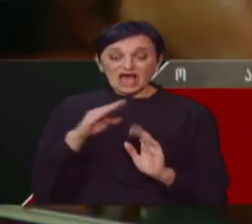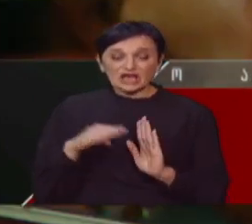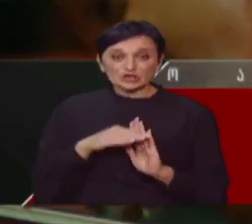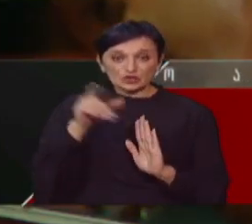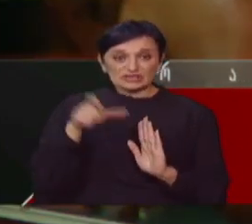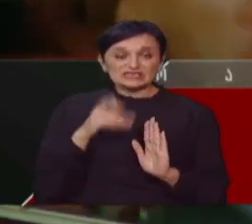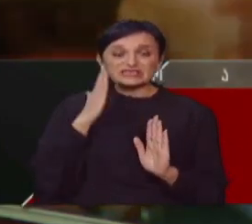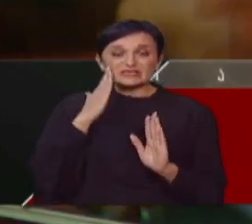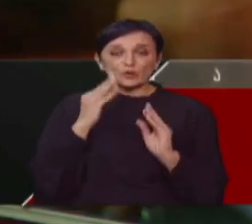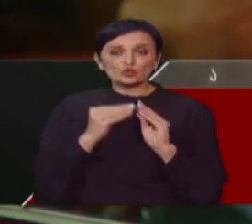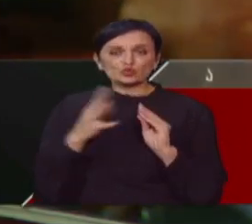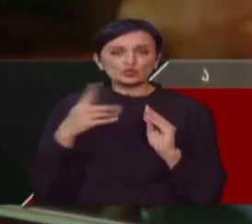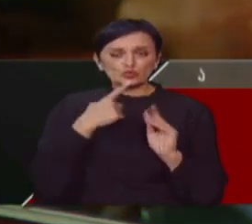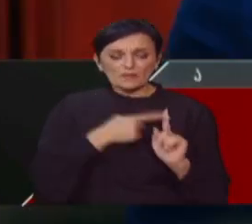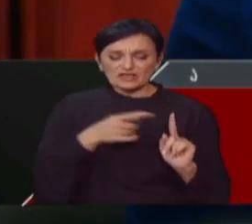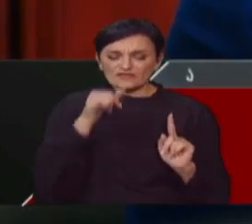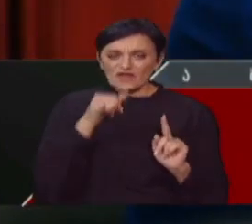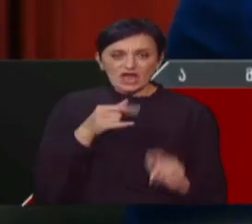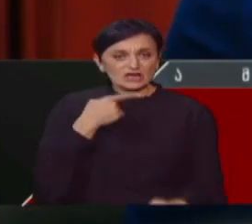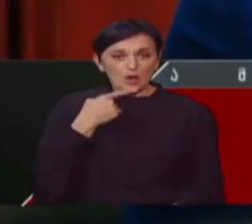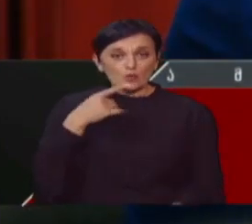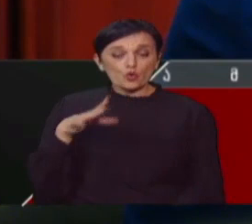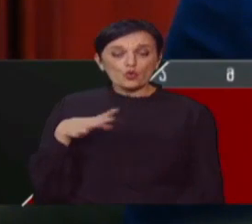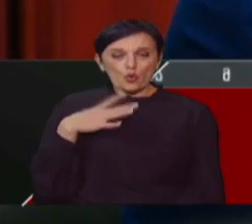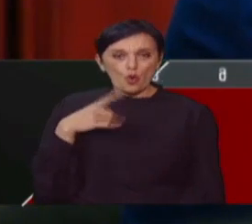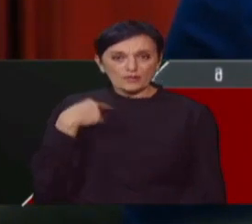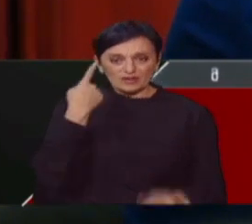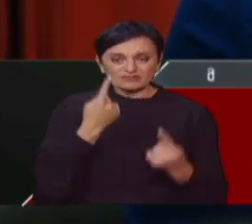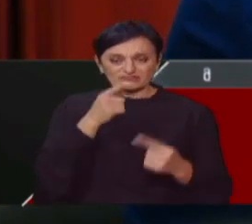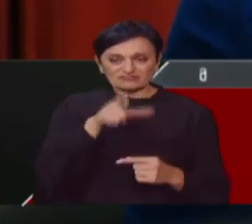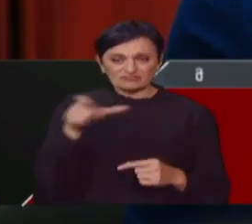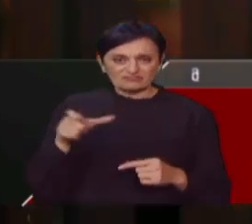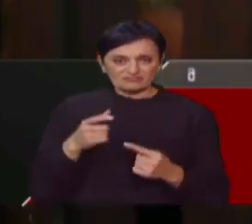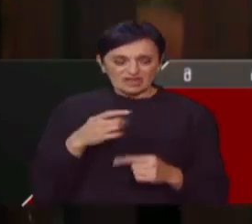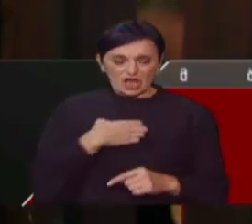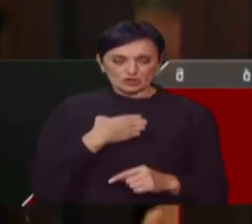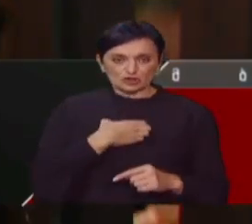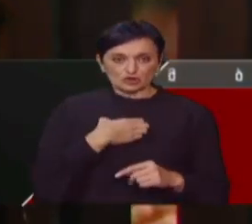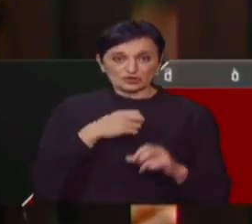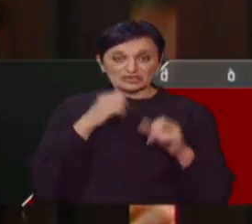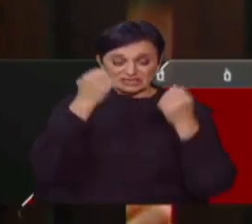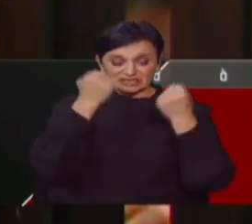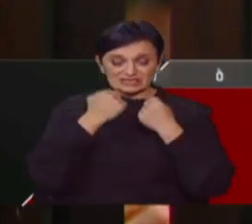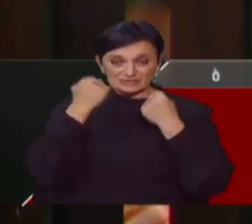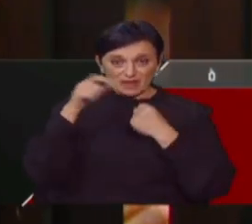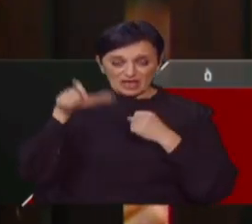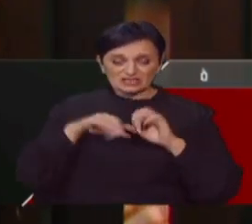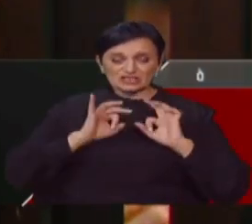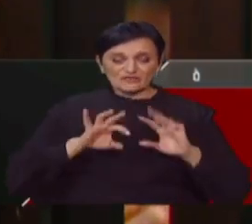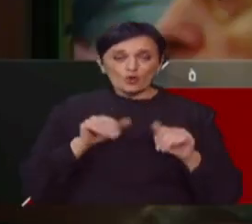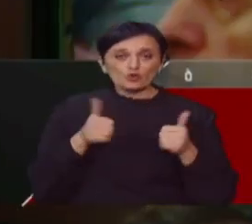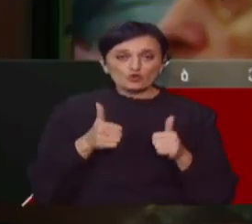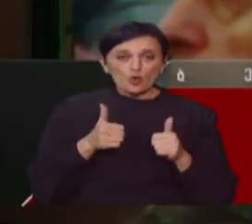mqopi simartles 15 tseli ver ambobda, radgan qopili maghalchinosnebis eshinoda. Chvenebashi spetsrazmeli qveba rogor da